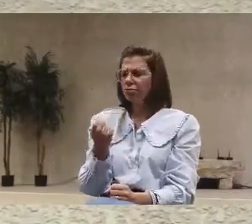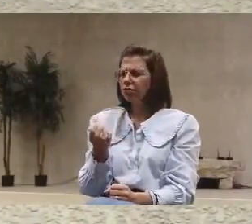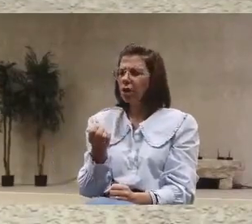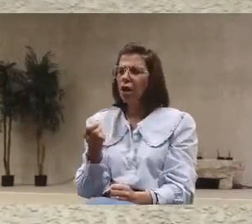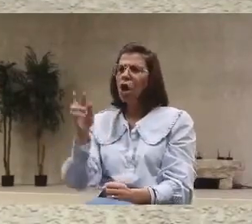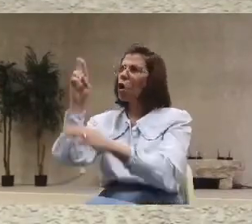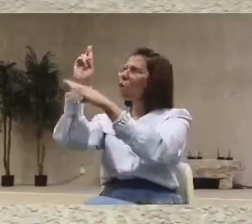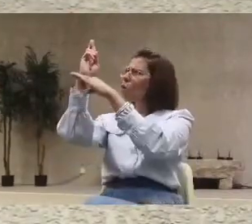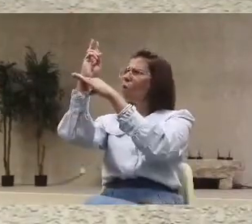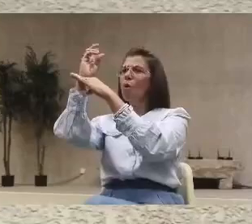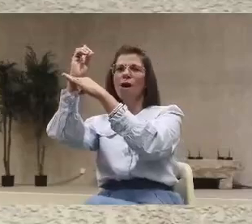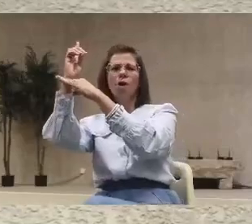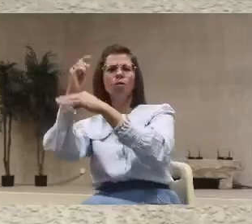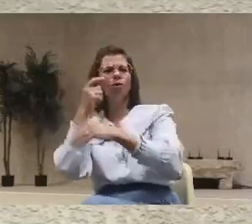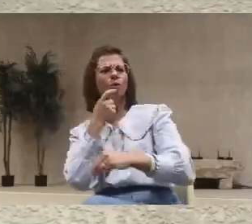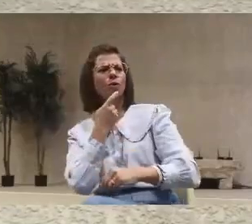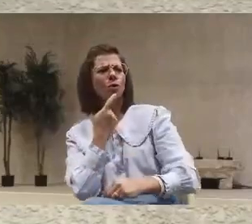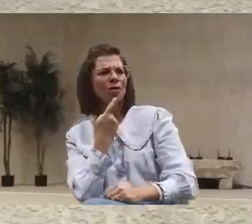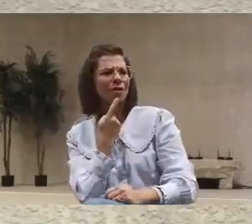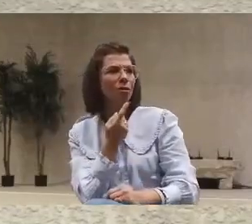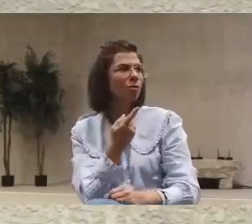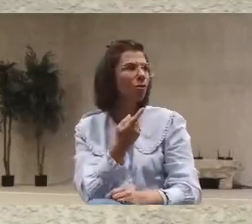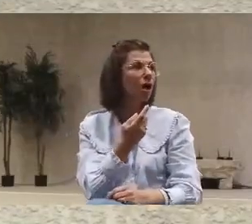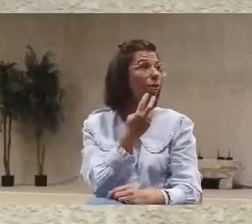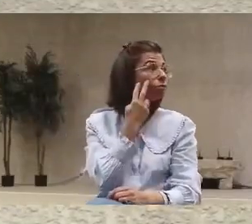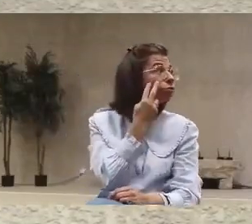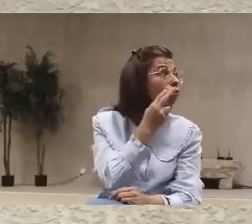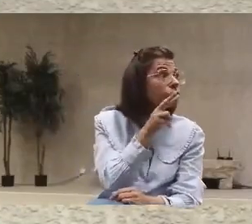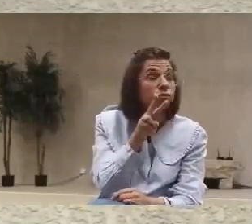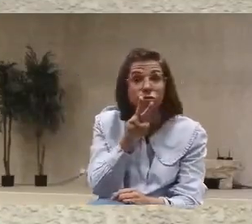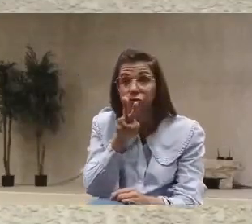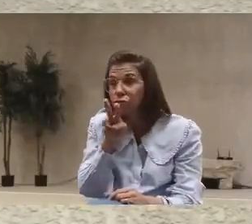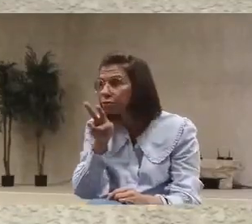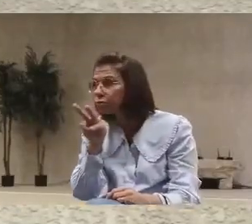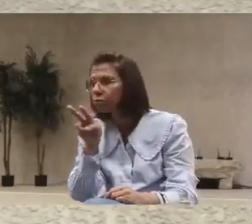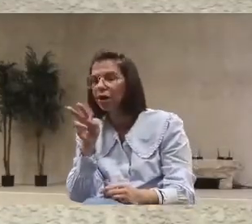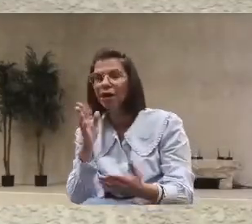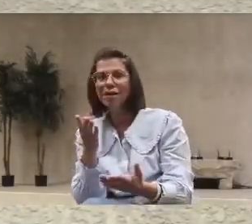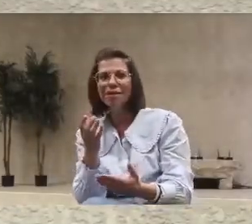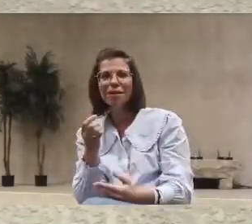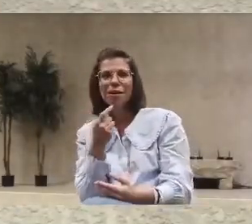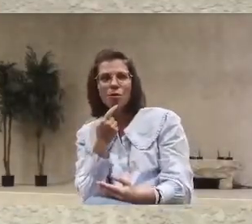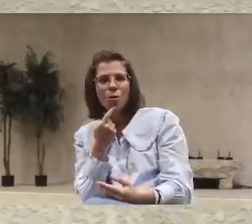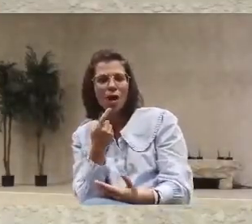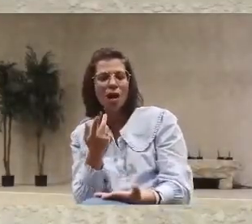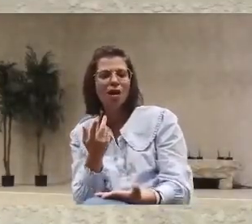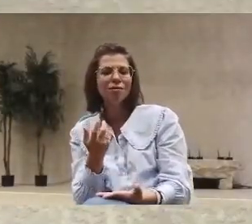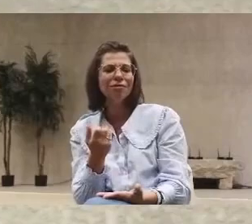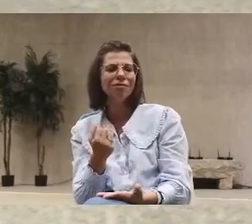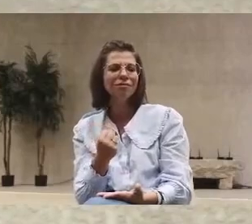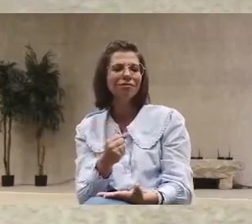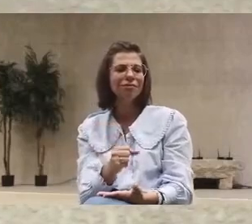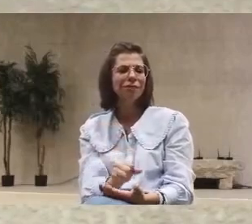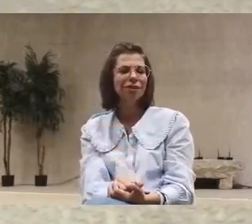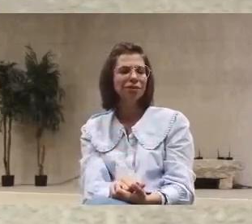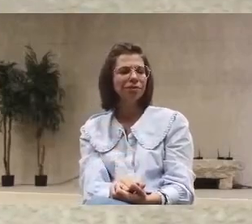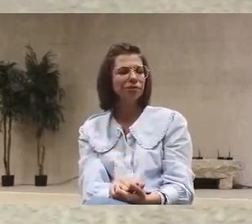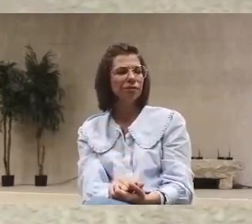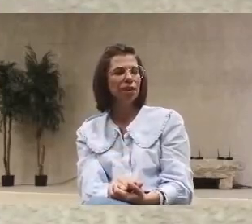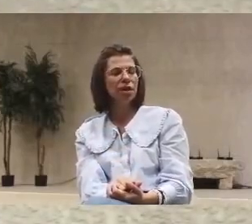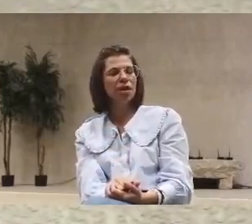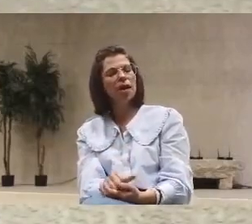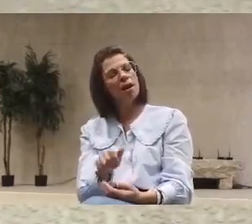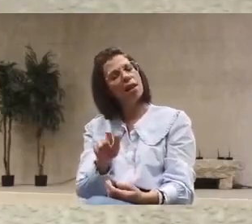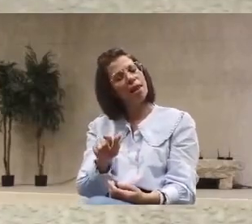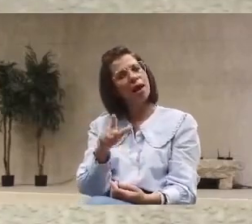et voyant que les choses ne tournaient pas comme lui, il avait pensé que Jésus ne vient même pas le délivrer, même lui